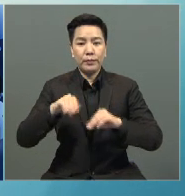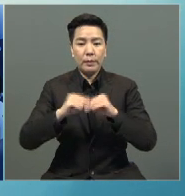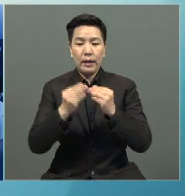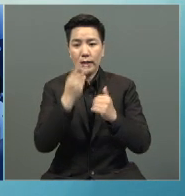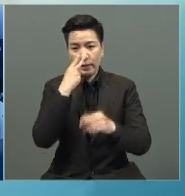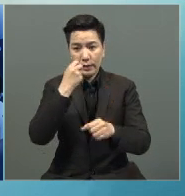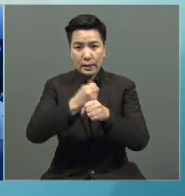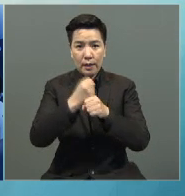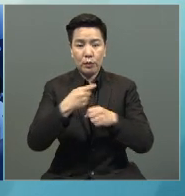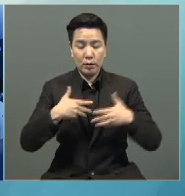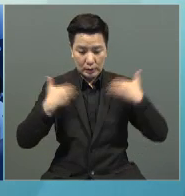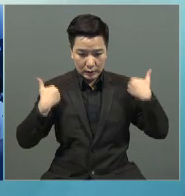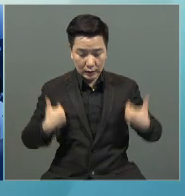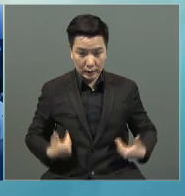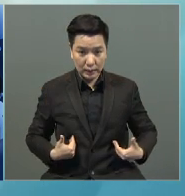มีคำเฉพาะเรือนร่างและผิวพรรณและเลเซอร์แต่ยกเว้นฮะคือความงามบริเวณใบหน้าซึ่งเป็นความสุ่มเสี่ยงเพราะว่าโรคนี้ติดเชื้อด้วยทางเดินหายใจก็จะออกมาคือเนี่ยฮะจมูกปากไปทั้งหลายนี่นะครับเพราะฉะนั้นถ้าไปเกี่ยวข้องกับสัมผัสแถวหน้านี้ยังเป็นความเสี่ยงก็เลยให้ไปทำในส่วนอื่นของร่างกายได้ก่อนนะครับในเรื่องของความเสริมความงามนะครับแต่ที่ยังต้องปิดถัดไปก็คือสถานเถอะเสริมความงามควบคุมน้ำหนักสักเจาะผิวหนังนะครับแล้วก็อบน้ำอาบน้ำสมุนไพรอะไรหลายอาบอบนวดทั้งหลายให้เนี่ยยังต้องปิดอยู่ครับเป็นความเสี่ยงที่สูงนะครับไปดูกิจกรรมข้อกอแล้วนะครับมาที่ครอบครองนะครับคือโรงยิมสถานที่ออกกำลังกายในร่มสถานที่ออกทางไกลหรือฟิตเนสนะครับเฉพาะกีฬาตามกติกาสากลที่ไม่มีลักษณะของการปะทะกันด้วยอัดเละ